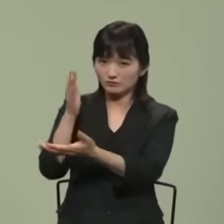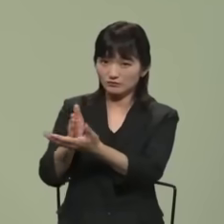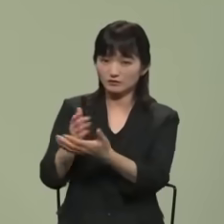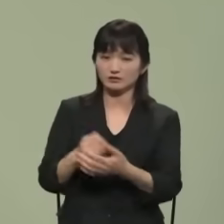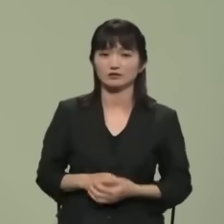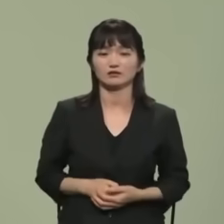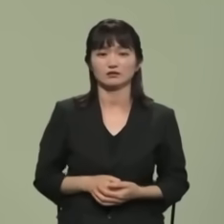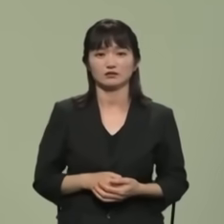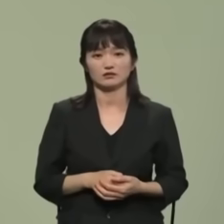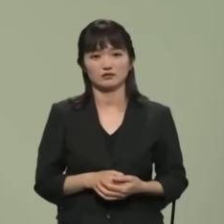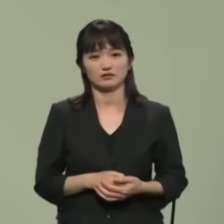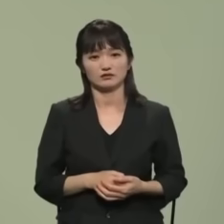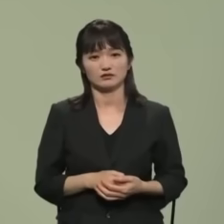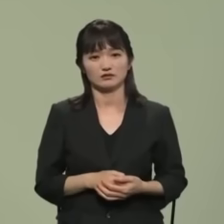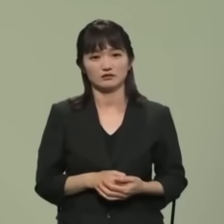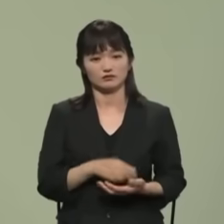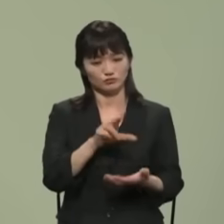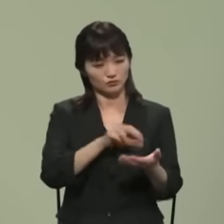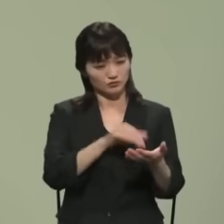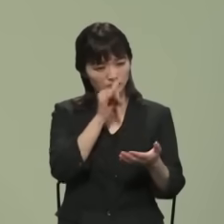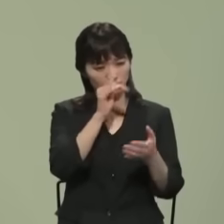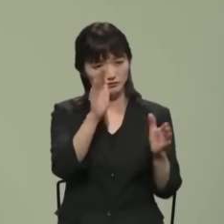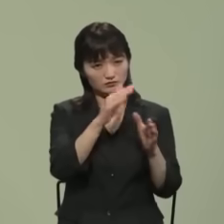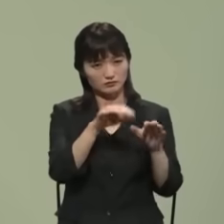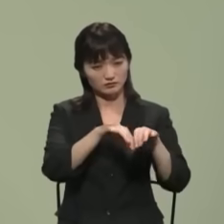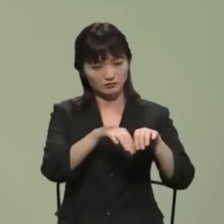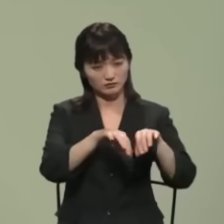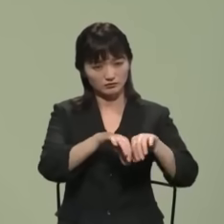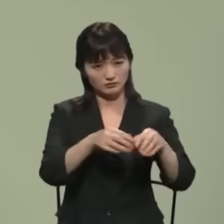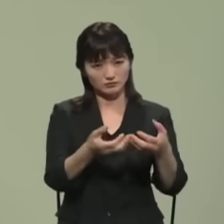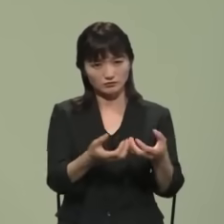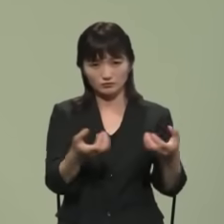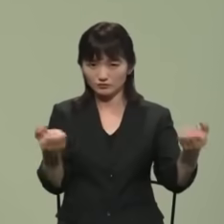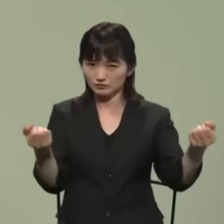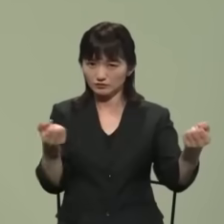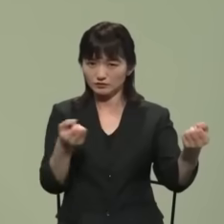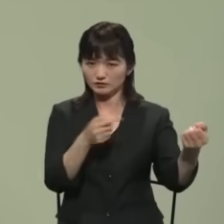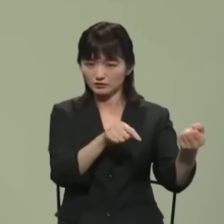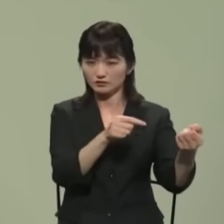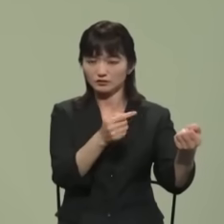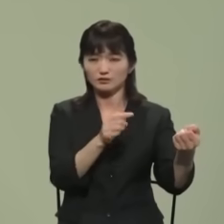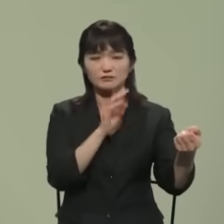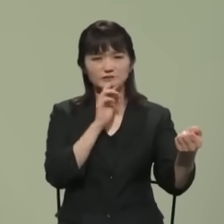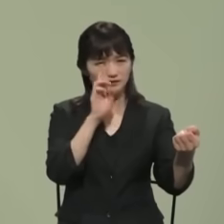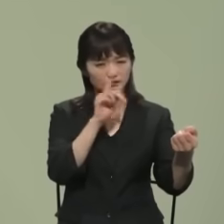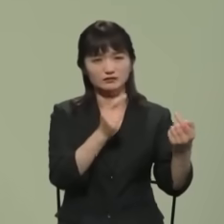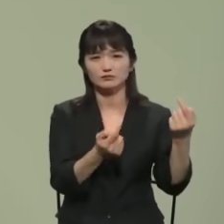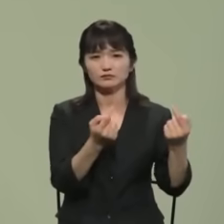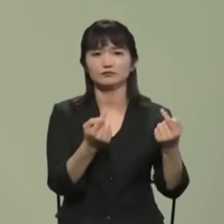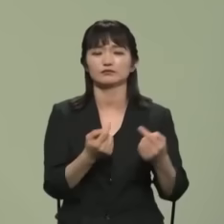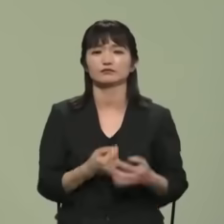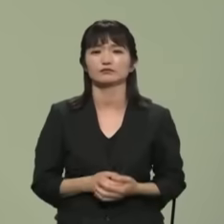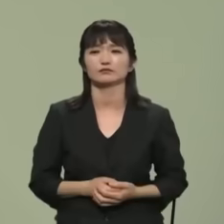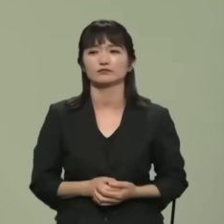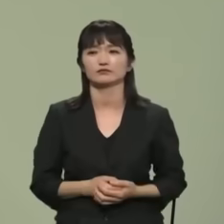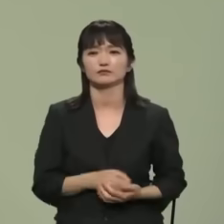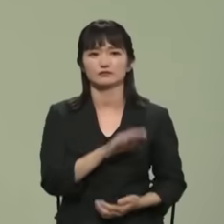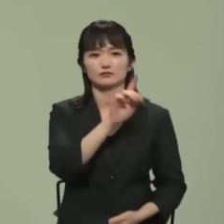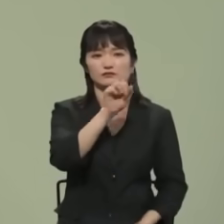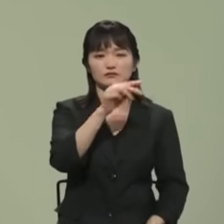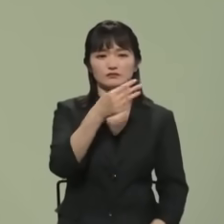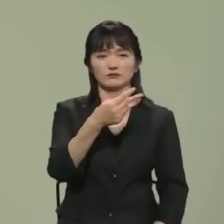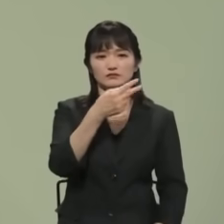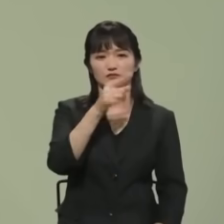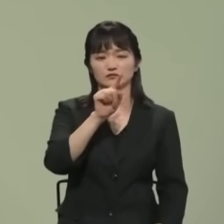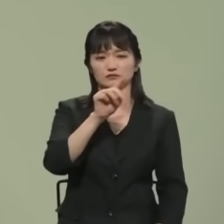아이들을 분리시켜야 되느냐 어떻게 해야 되느냐 대한 부분보다는 그게 맞냐 틀리냐 보다는 실제로 이런 발달장애가 있는